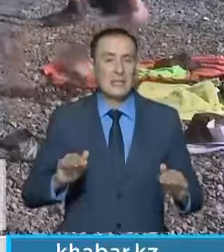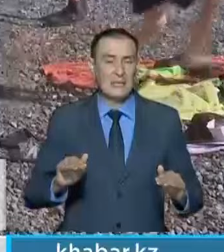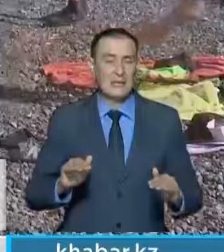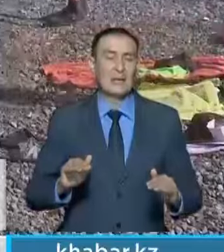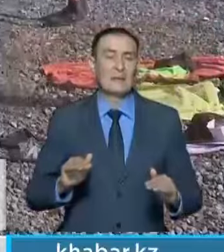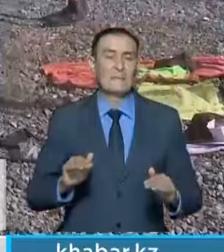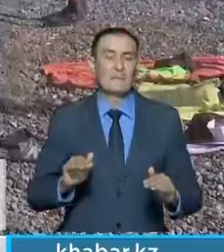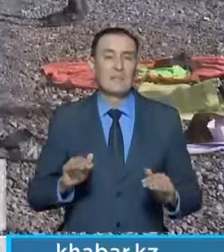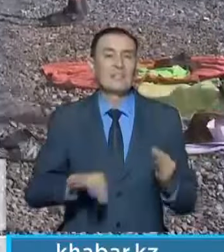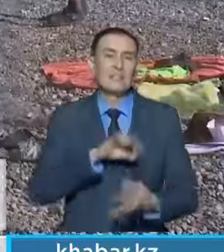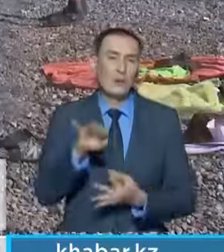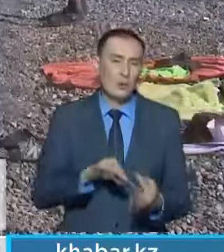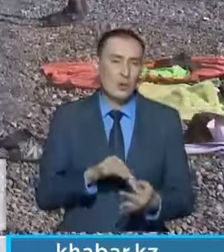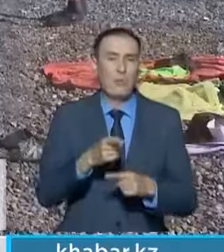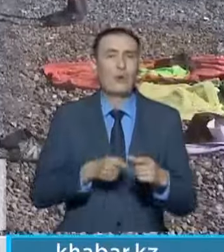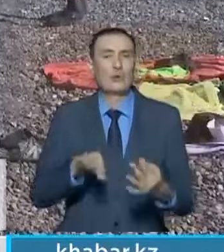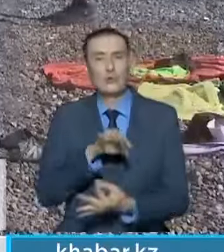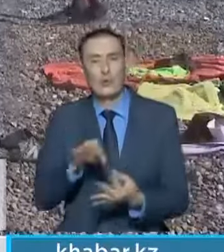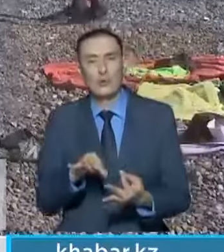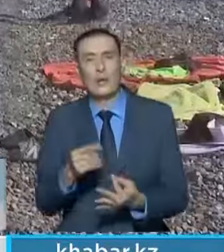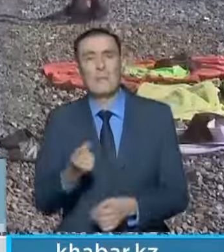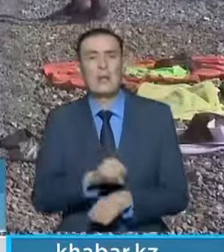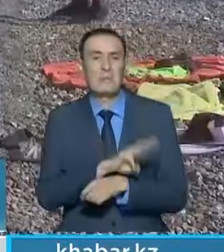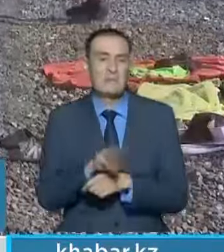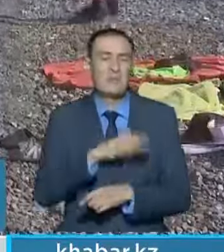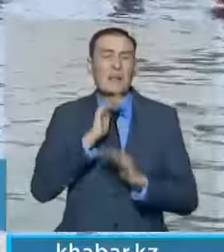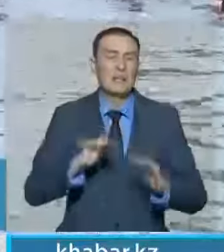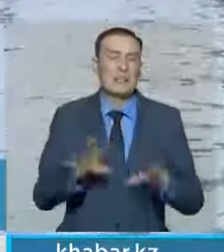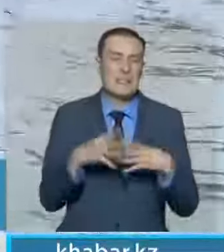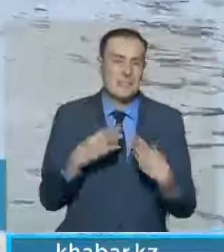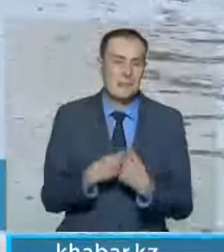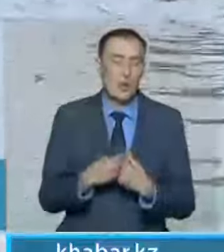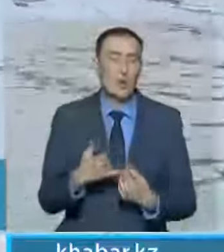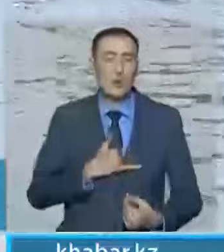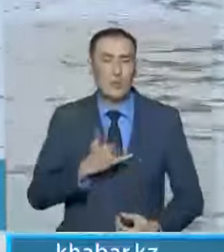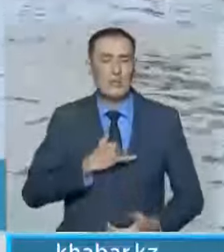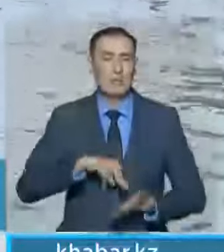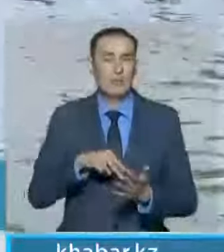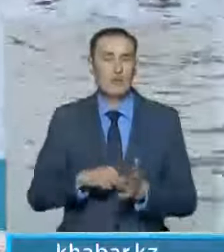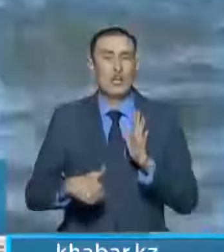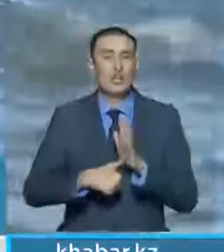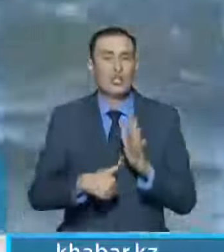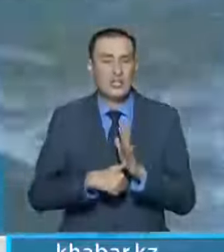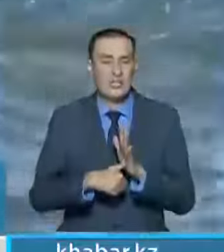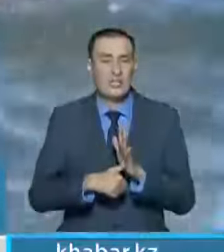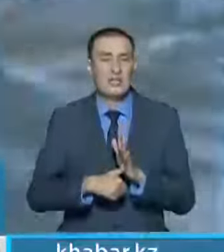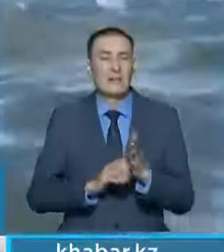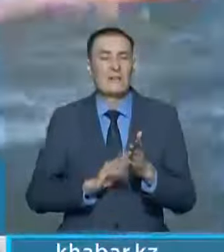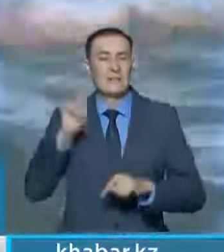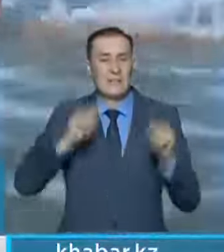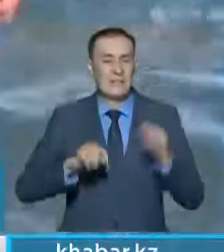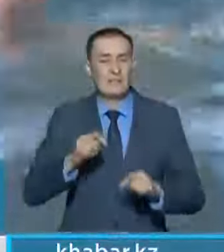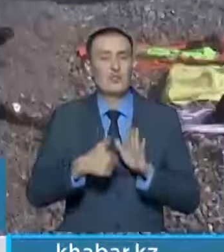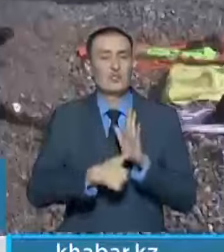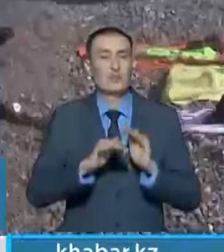статусные, сироты, полусироты, малообеспеченные, многодетные семьи. У нас планируется 6 сезонов, 600 детей